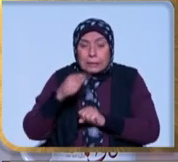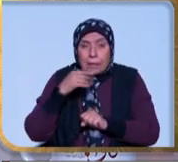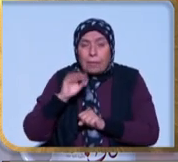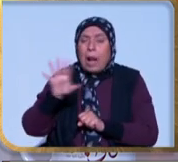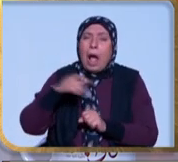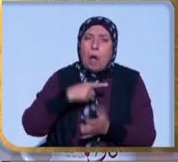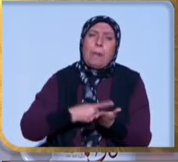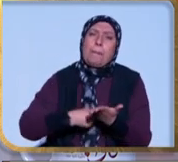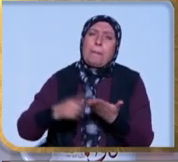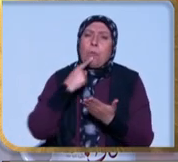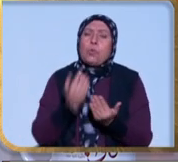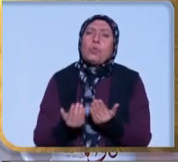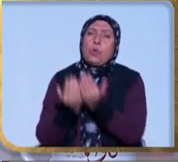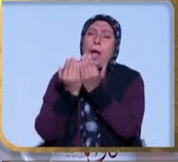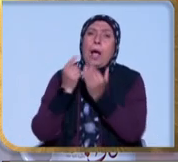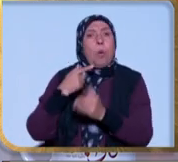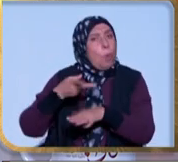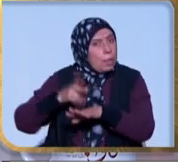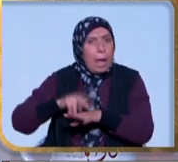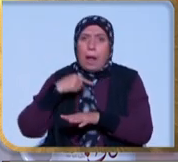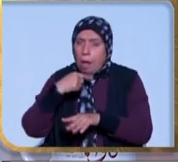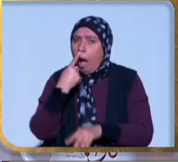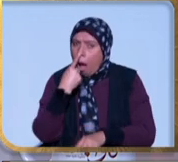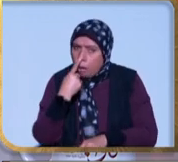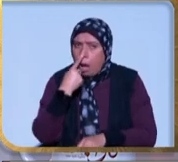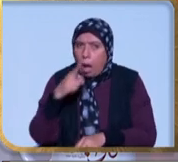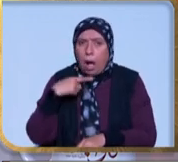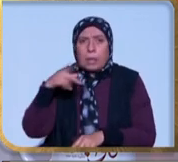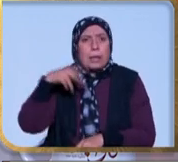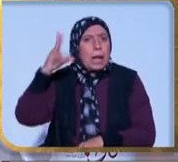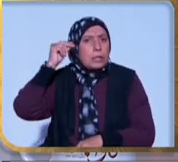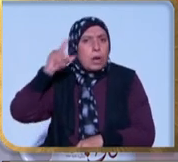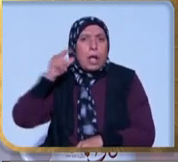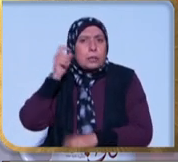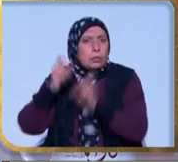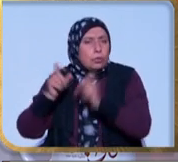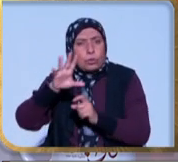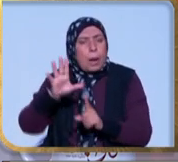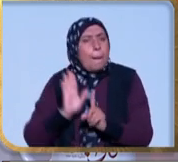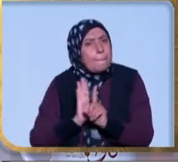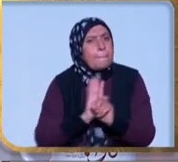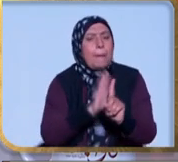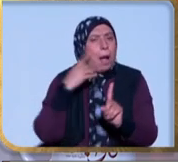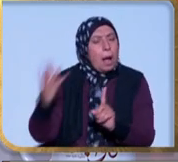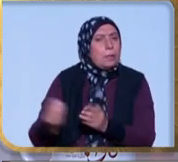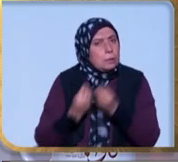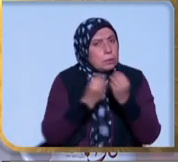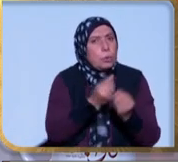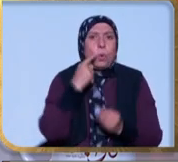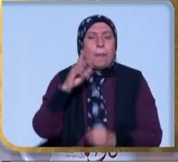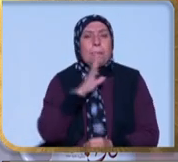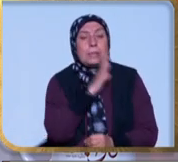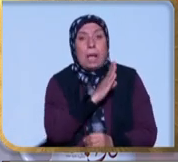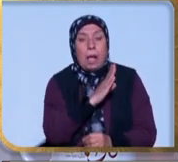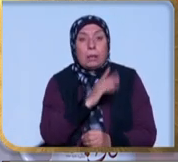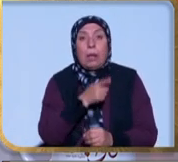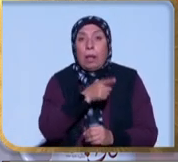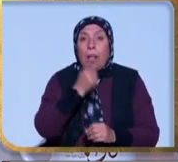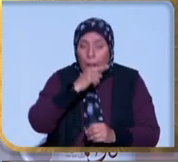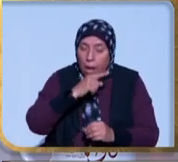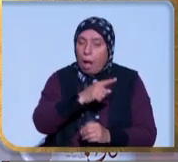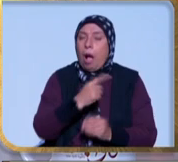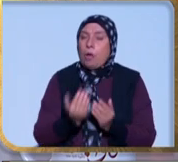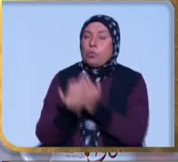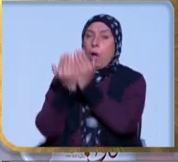عننا. فدعا سيدنا موسى ربه فأنقذهم من الجراد، لكنهم رجعوا تاني ونكسوا